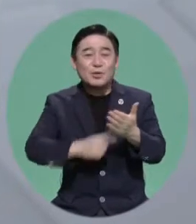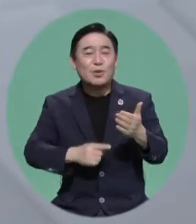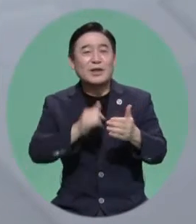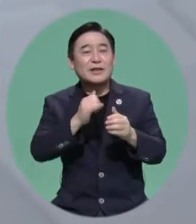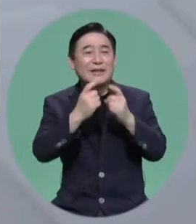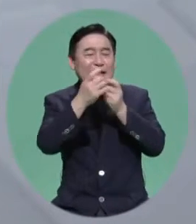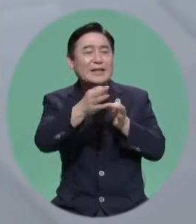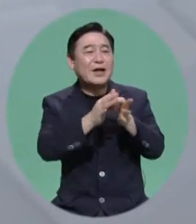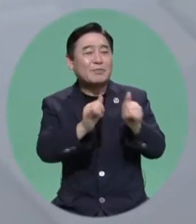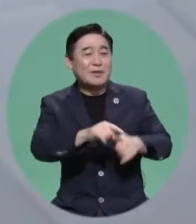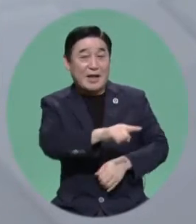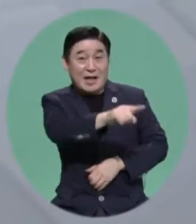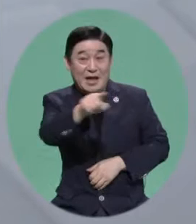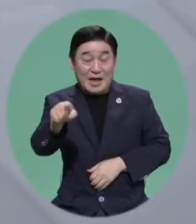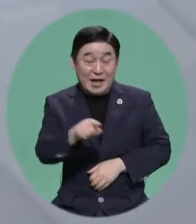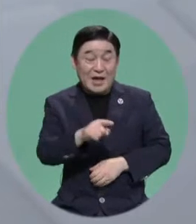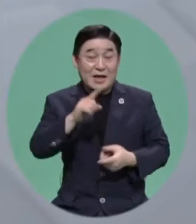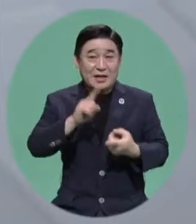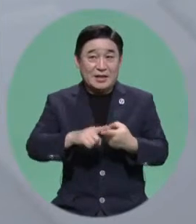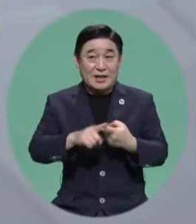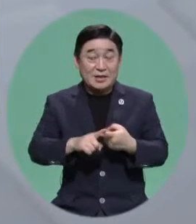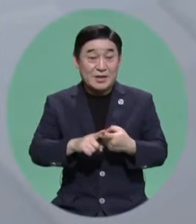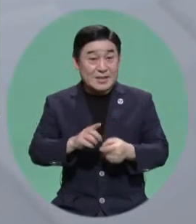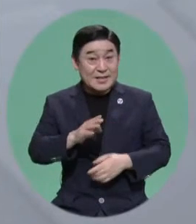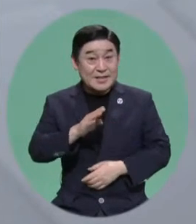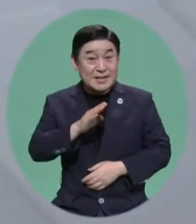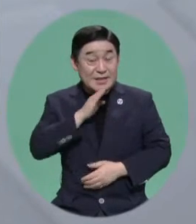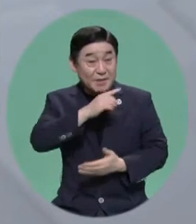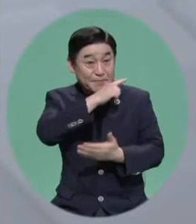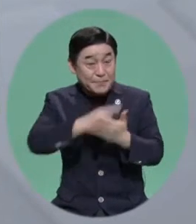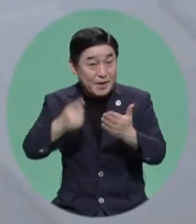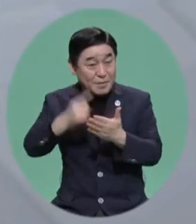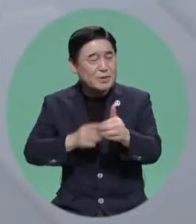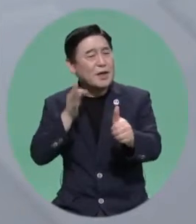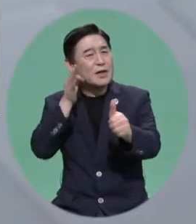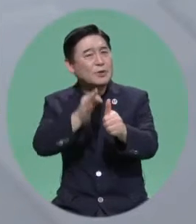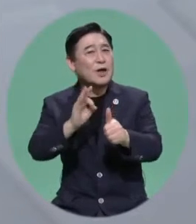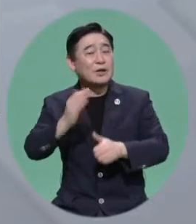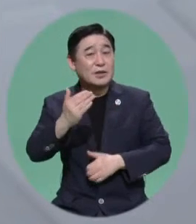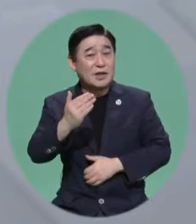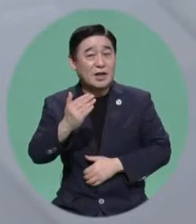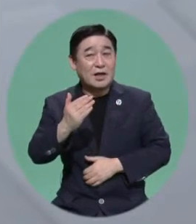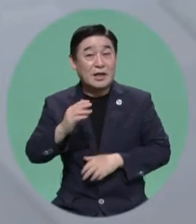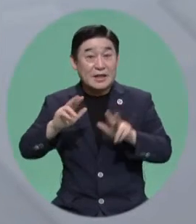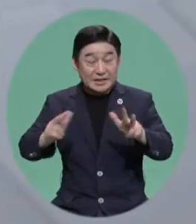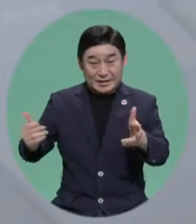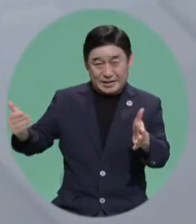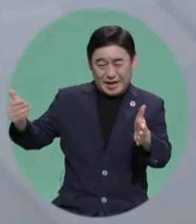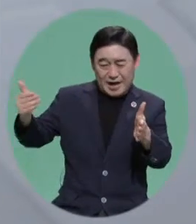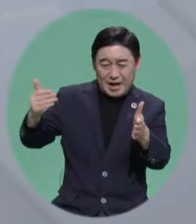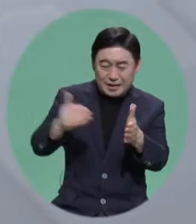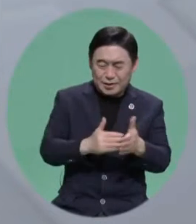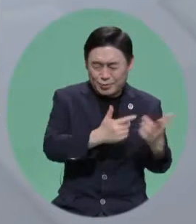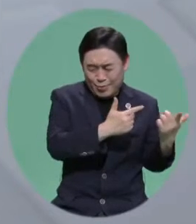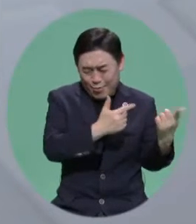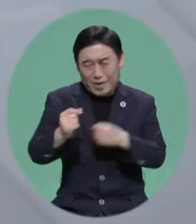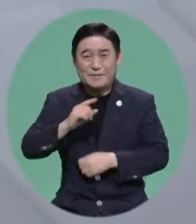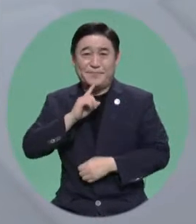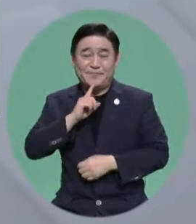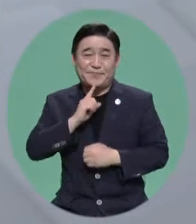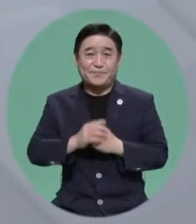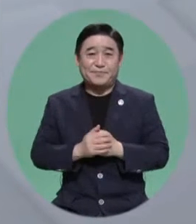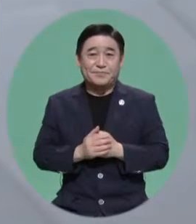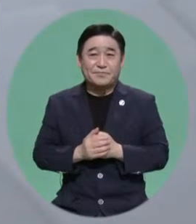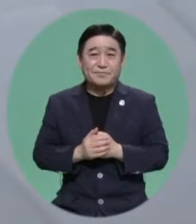자영업자 소상인 들에 대해서 실질적인 피해 보상을 해야 된다고 지금까지 일관되게 주장을